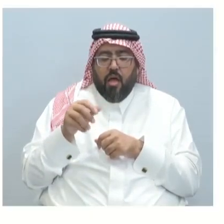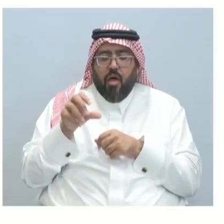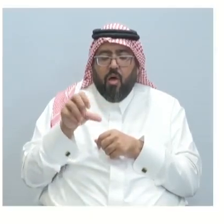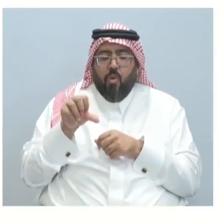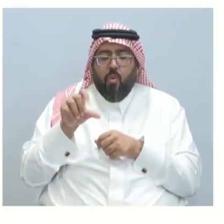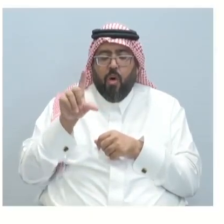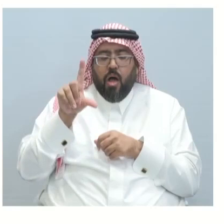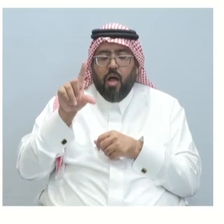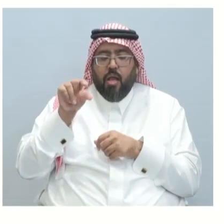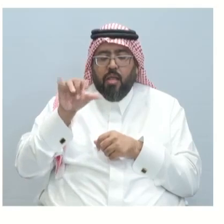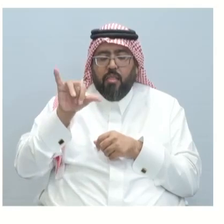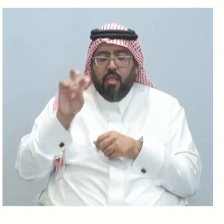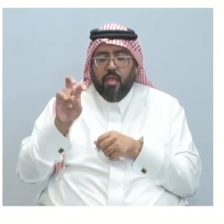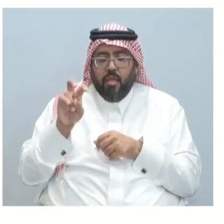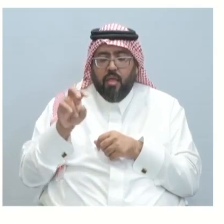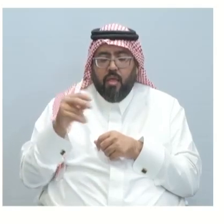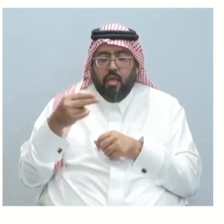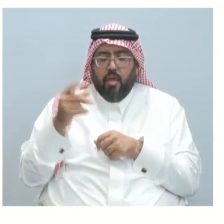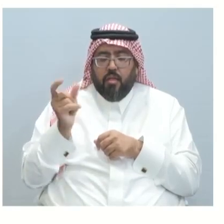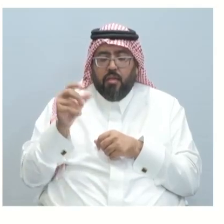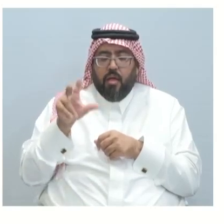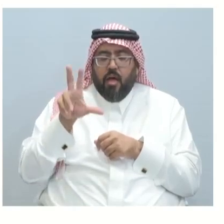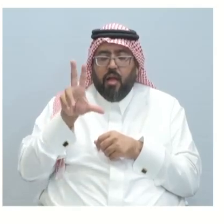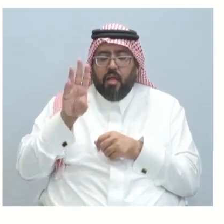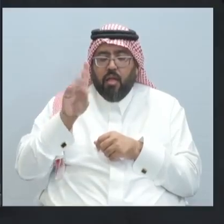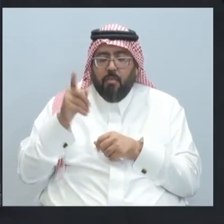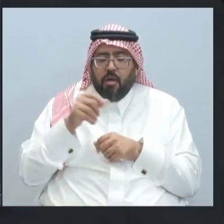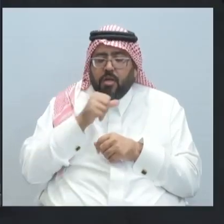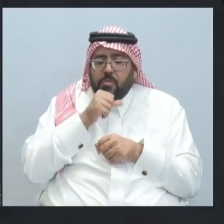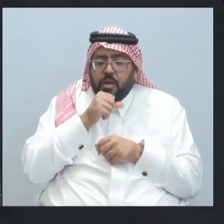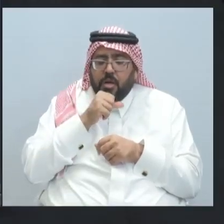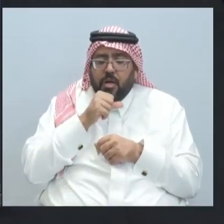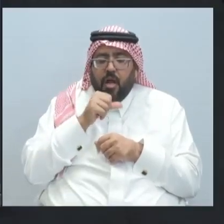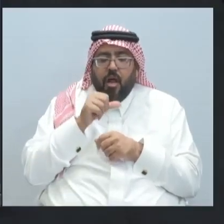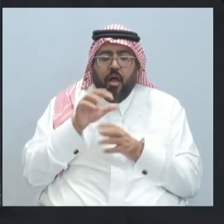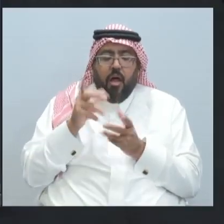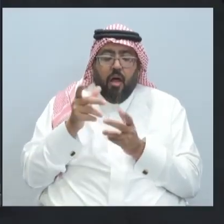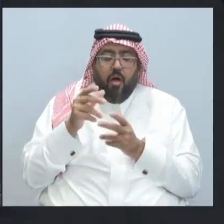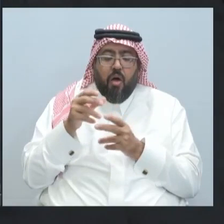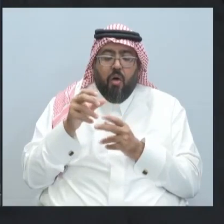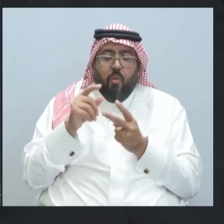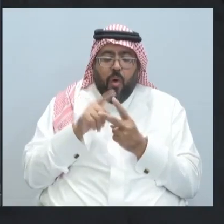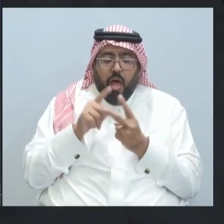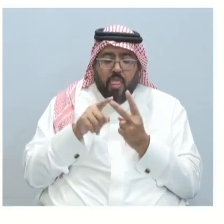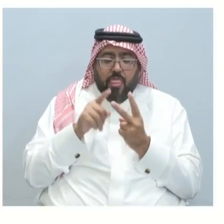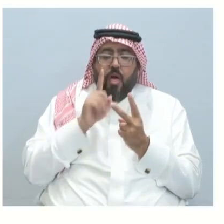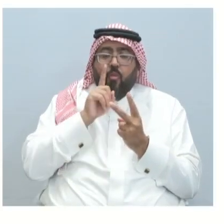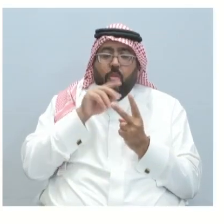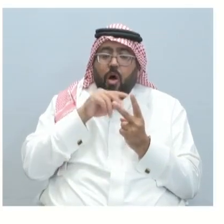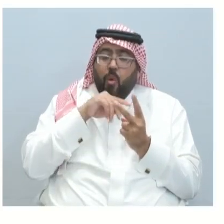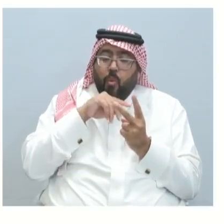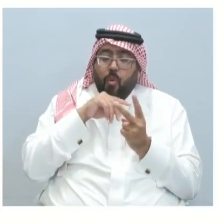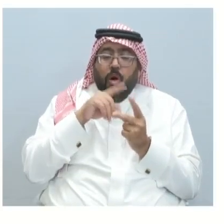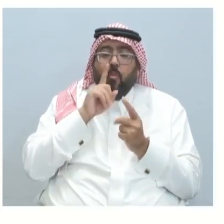فمن يستطيع ان يقول لي ماذا تعرفون عن هذا الصحابي ماذا تعرفون عن هذا الصحابي ابي